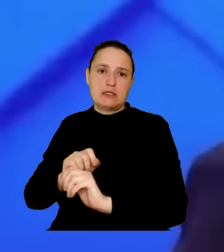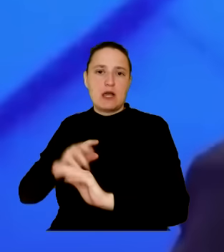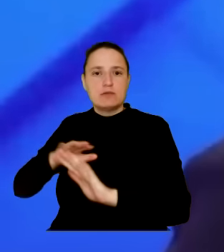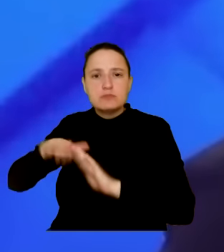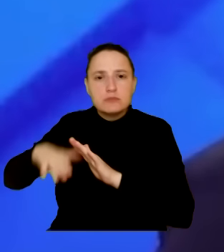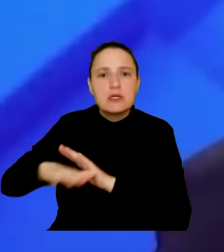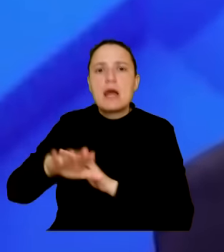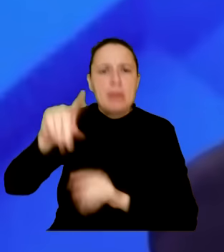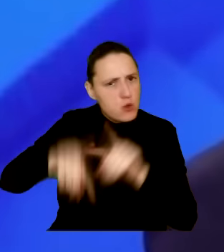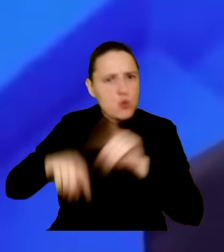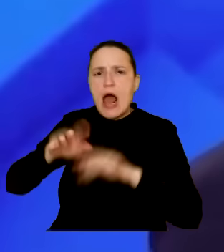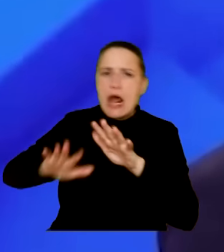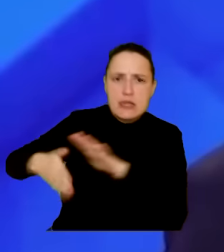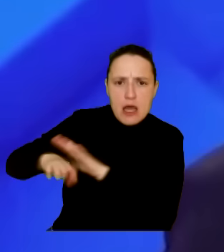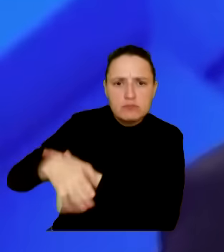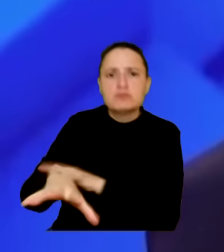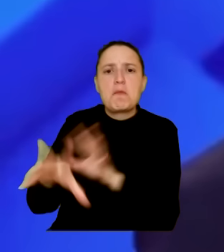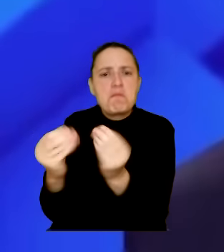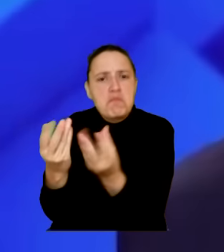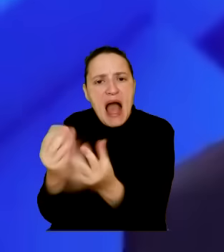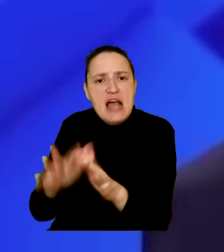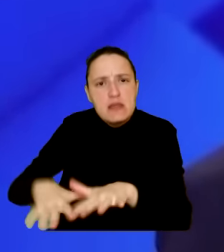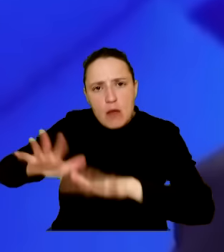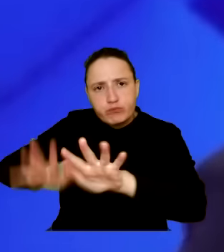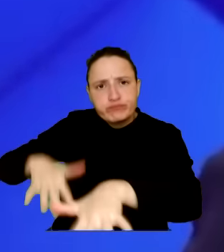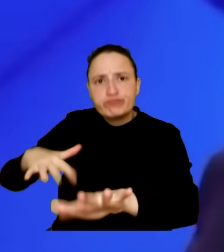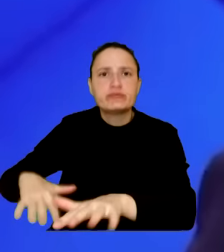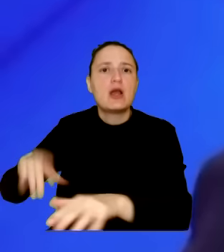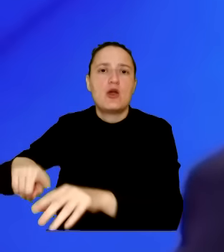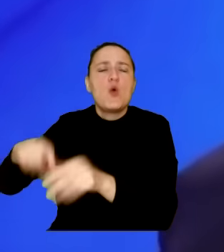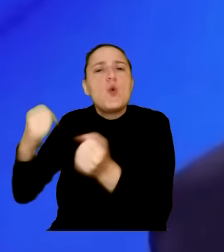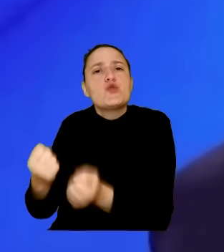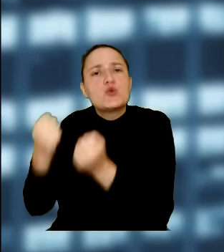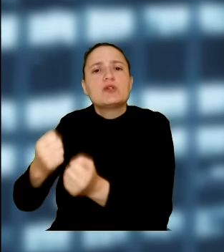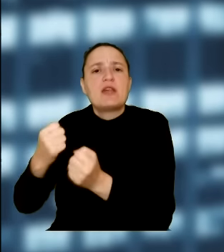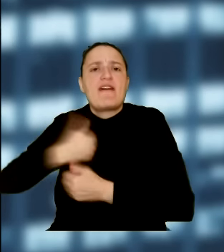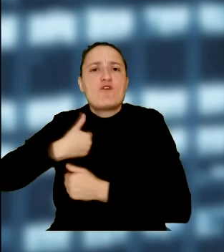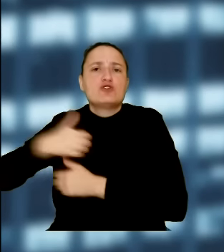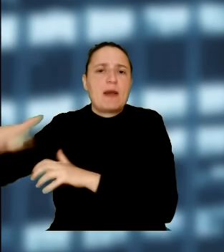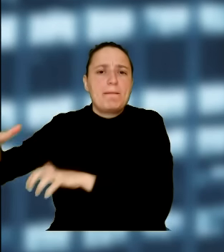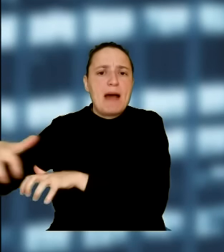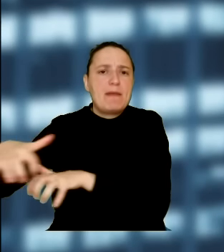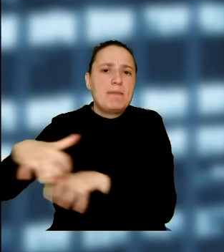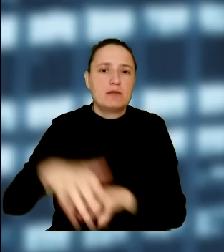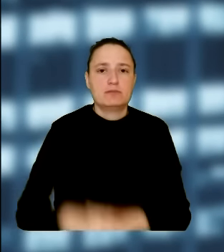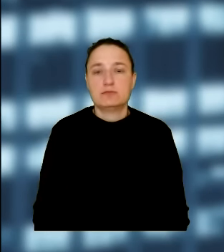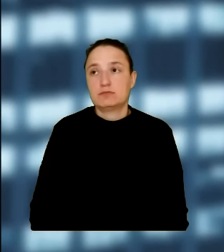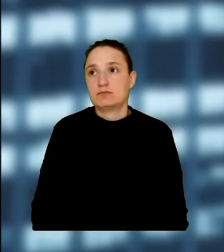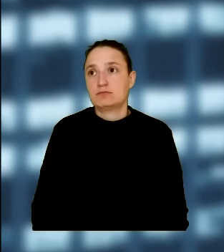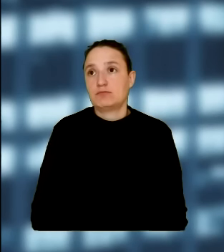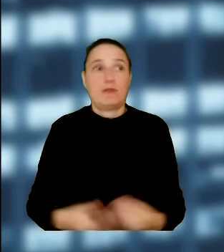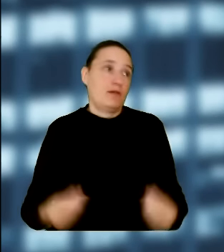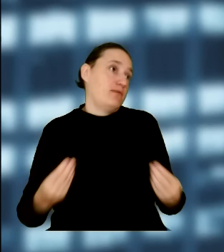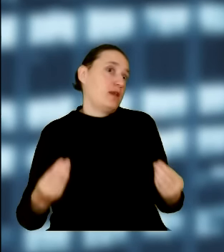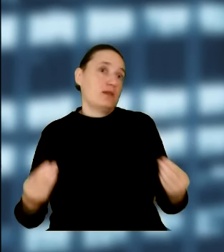charakterze naturalnym, bagna, mokradła, utrudnienia dla przemarszu wojsk. Fantastycznie.